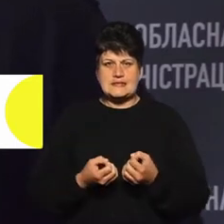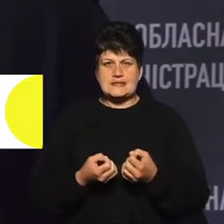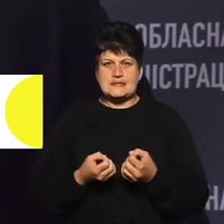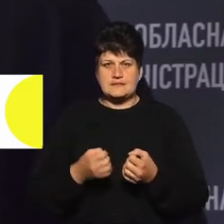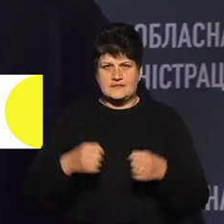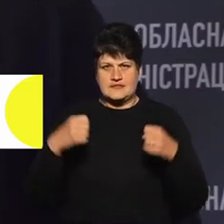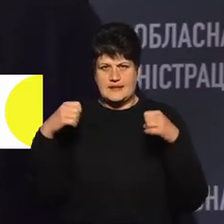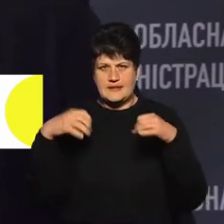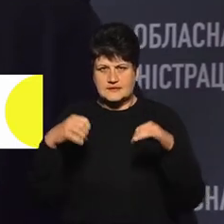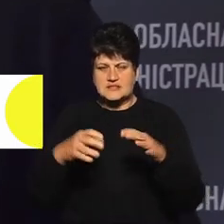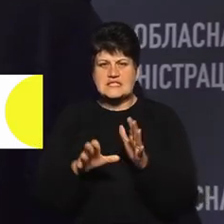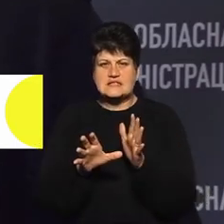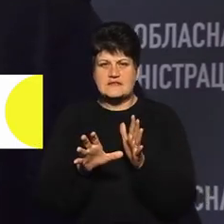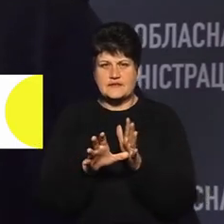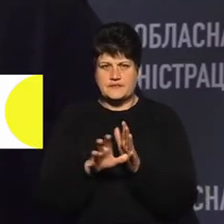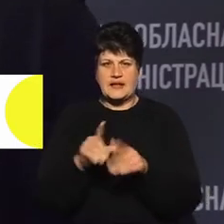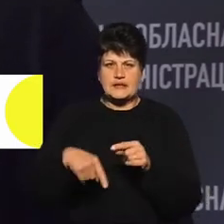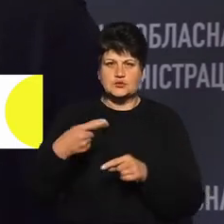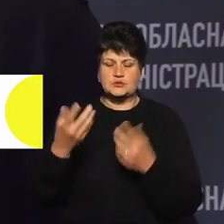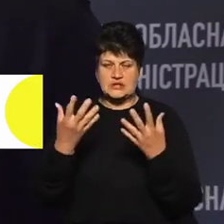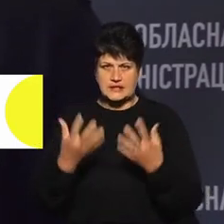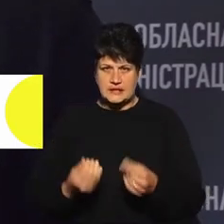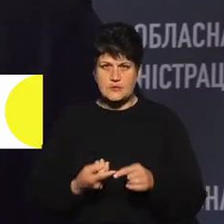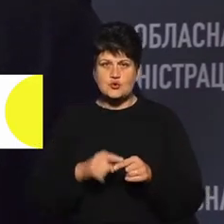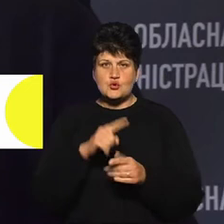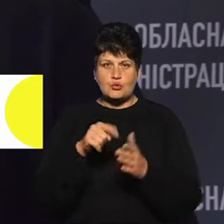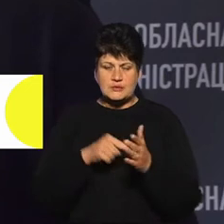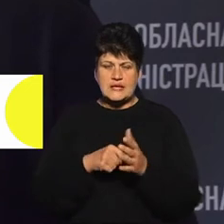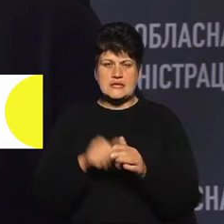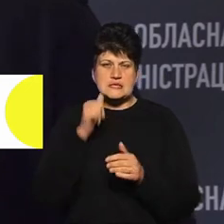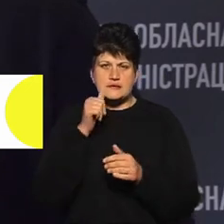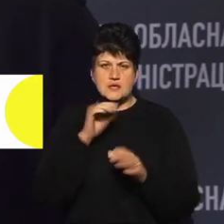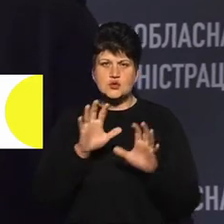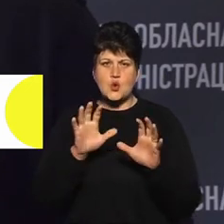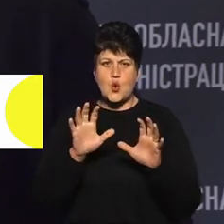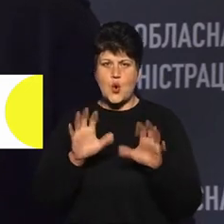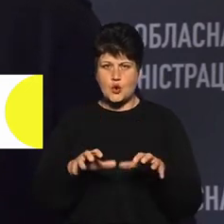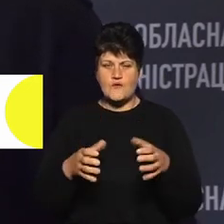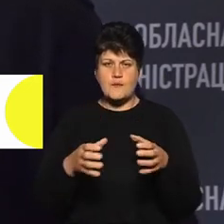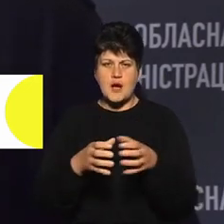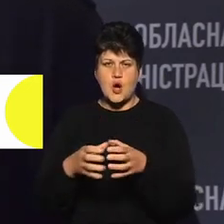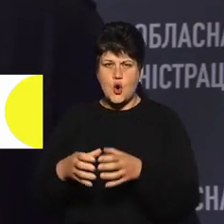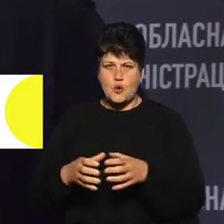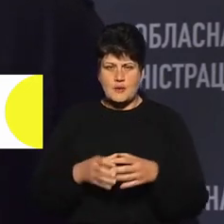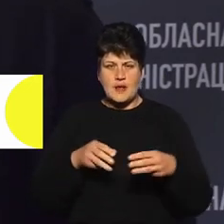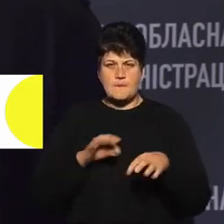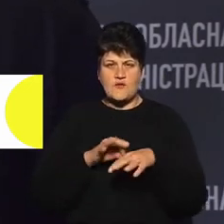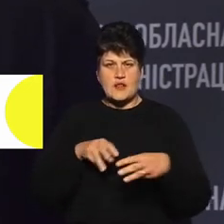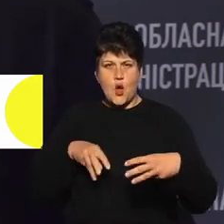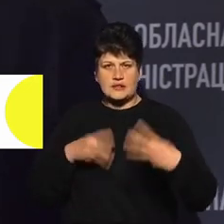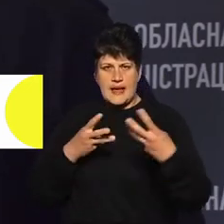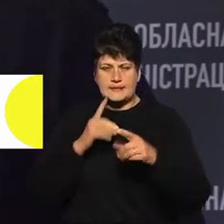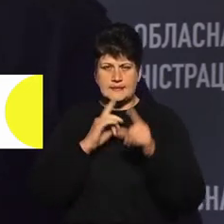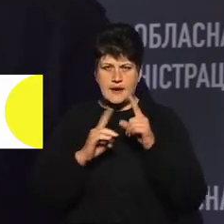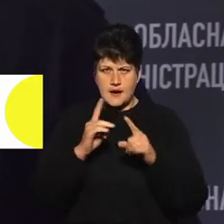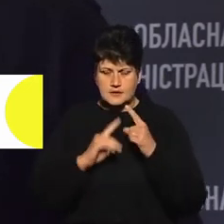дні. Також по цьому питанні завтра з головами громад буде проведена онлайн-нарада, на якій участь візьмуть